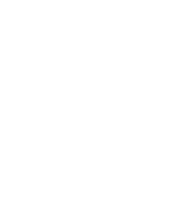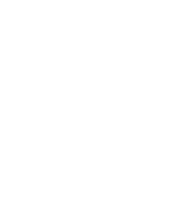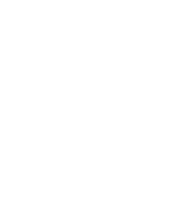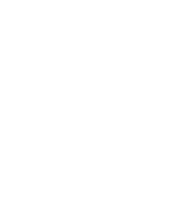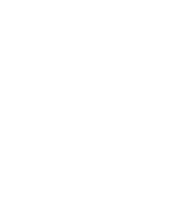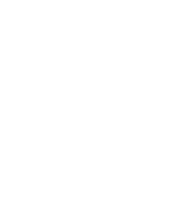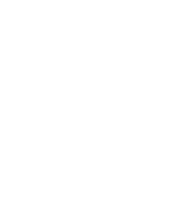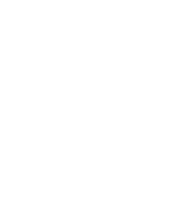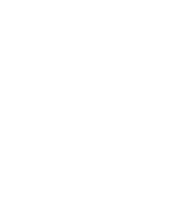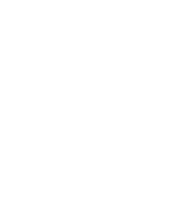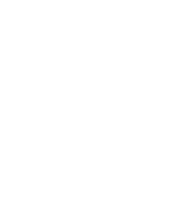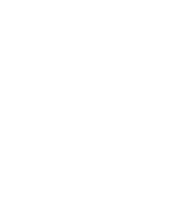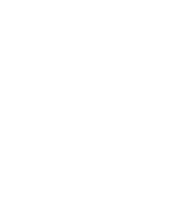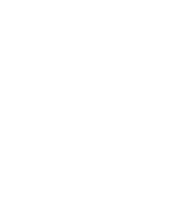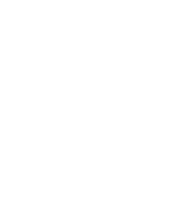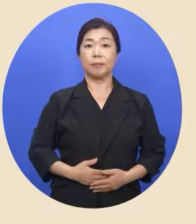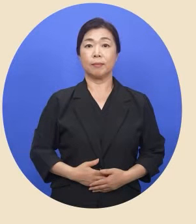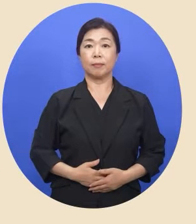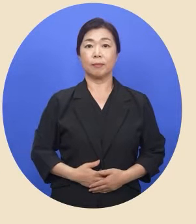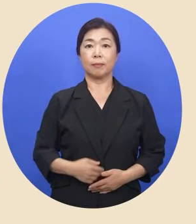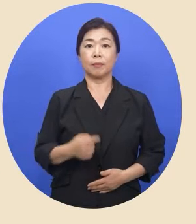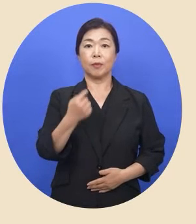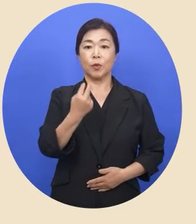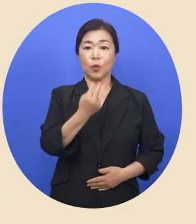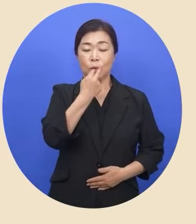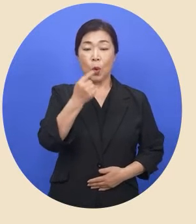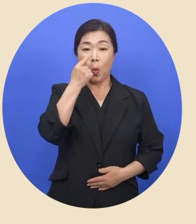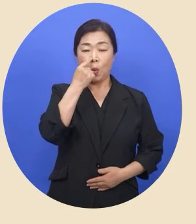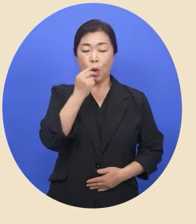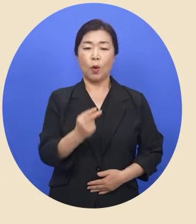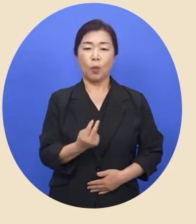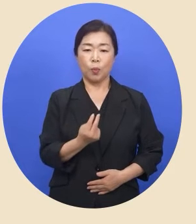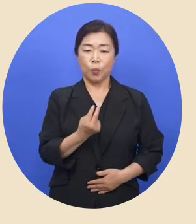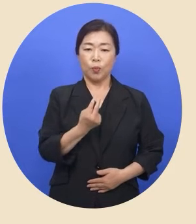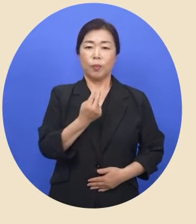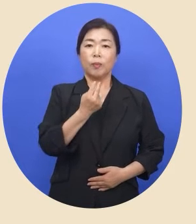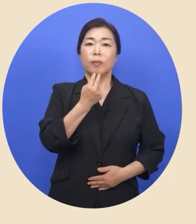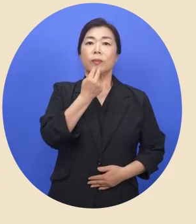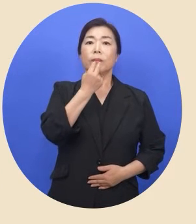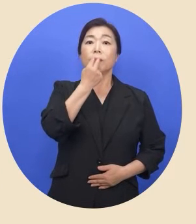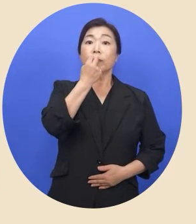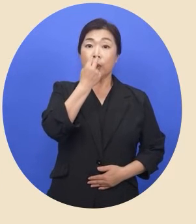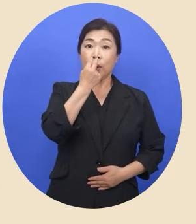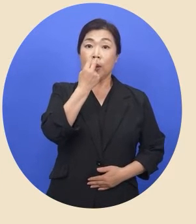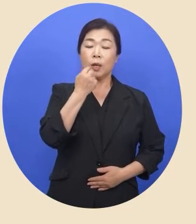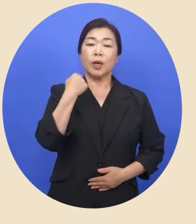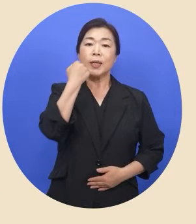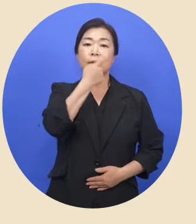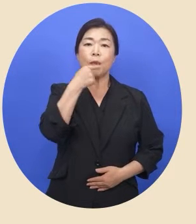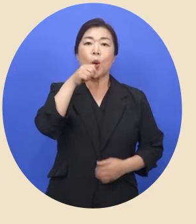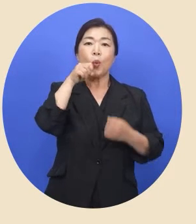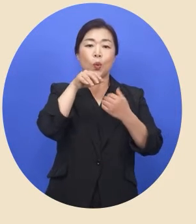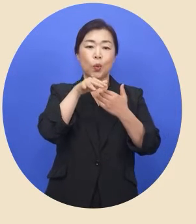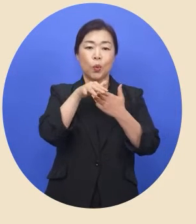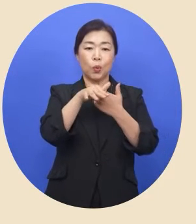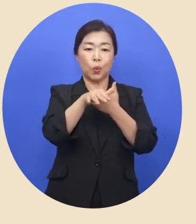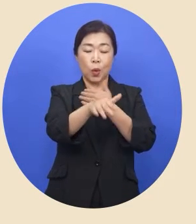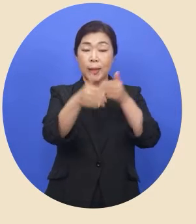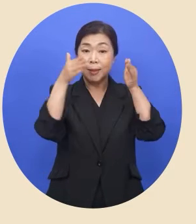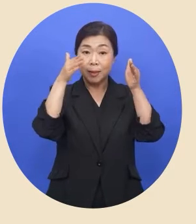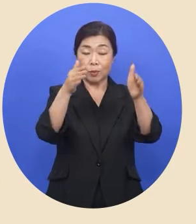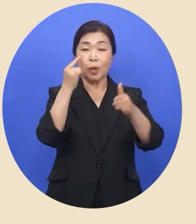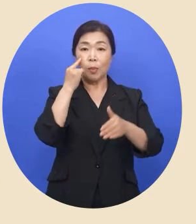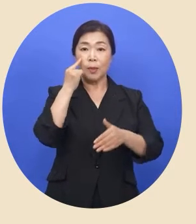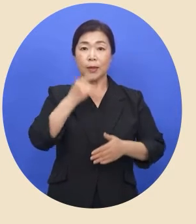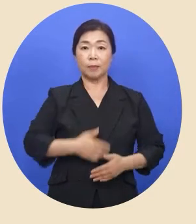길이를 늘려보겠습니다. 숨을 코로 깊게 들이쉬고 입으로 내쉬는 것에